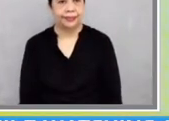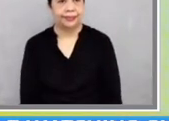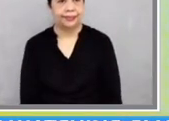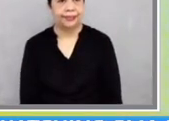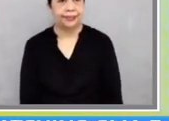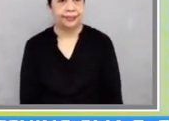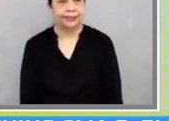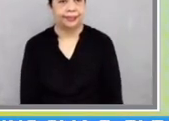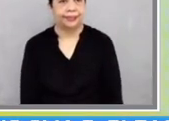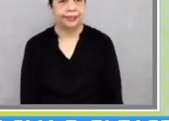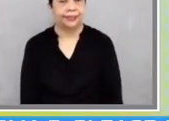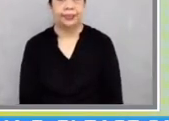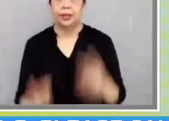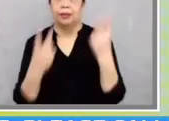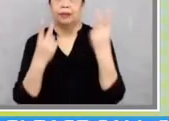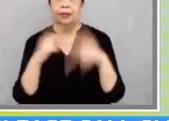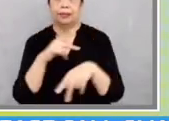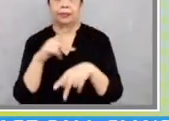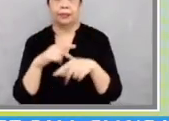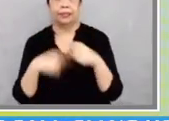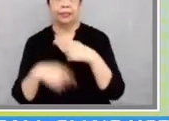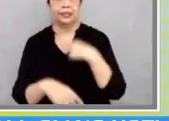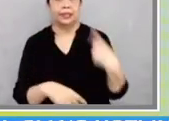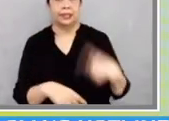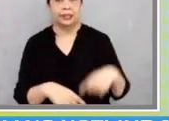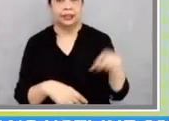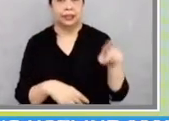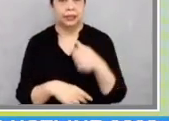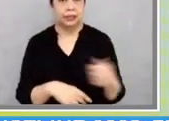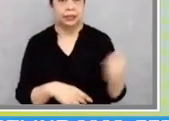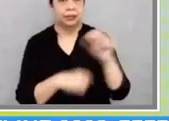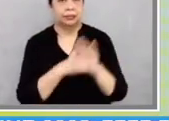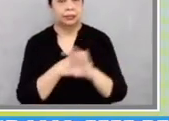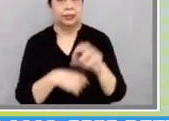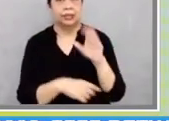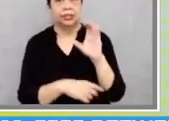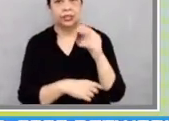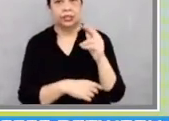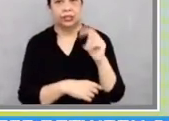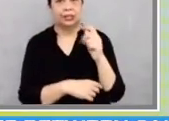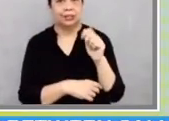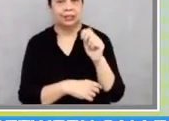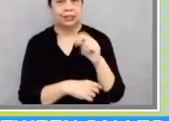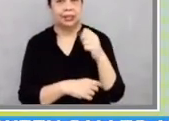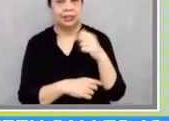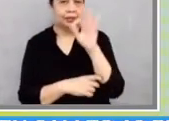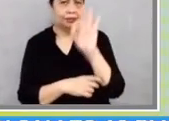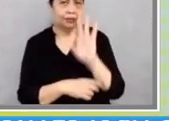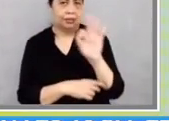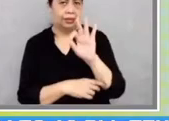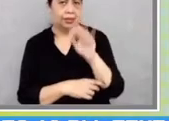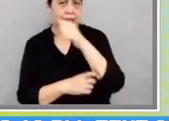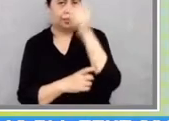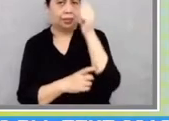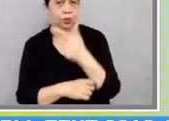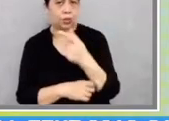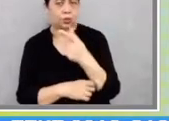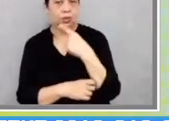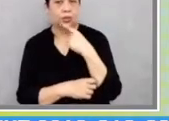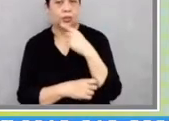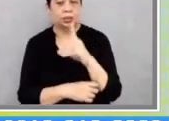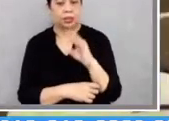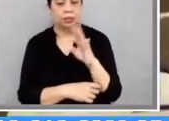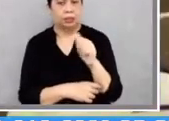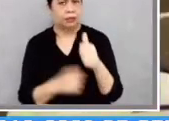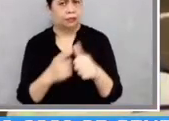11. Bibisita sa Pilipinas si Chinese State Councilor at Foreign Minister Chin Kang sa Biyernes, April 21. Ayon sa DFA, ito ang unang beses